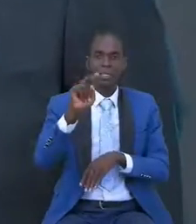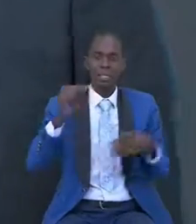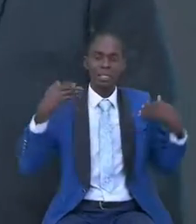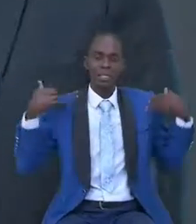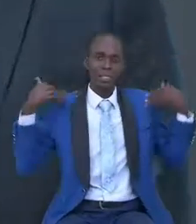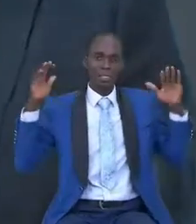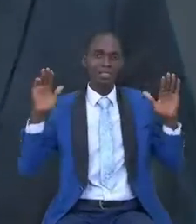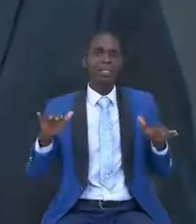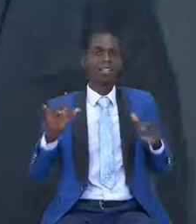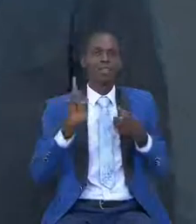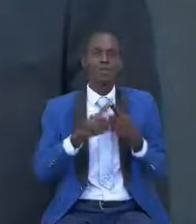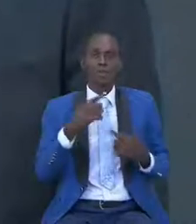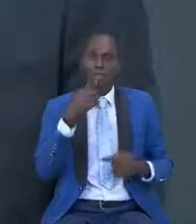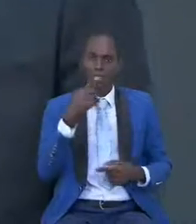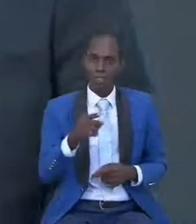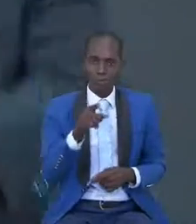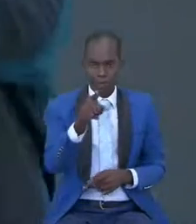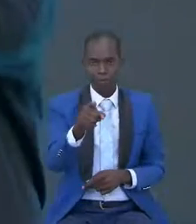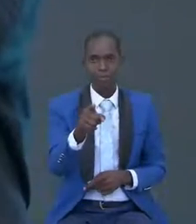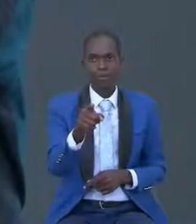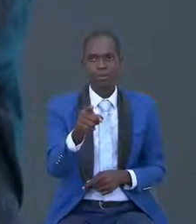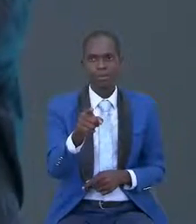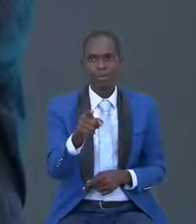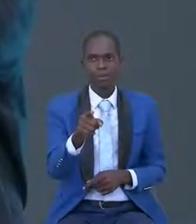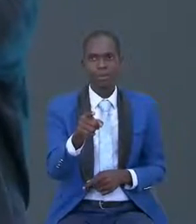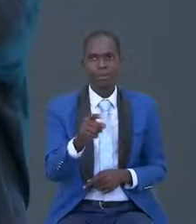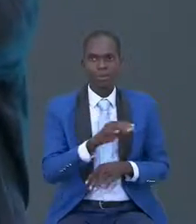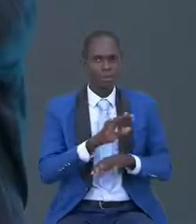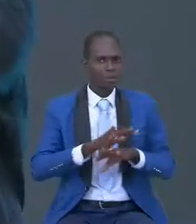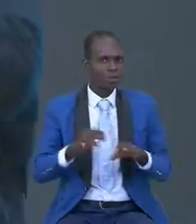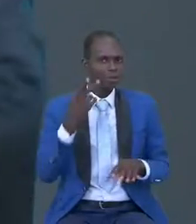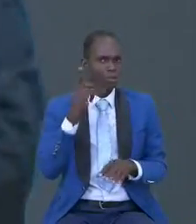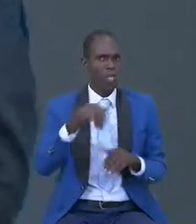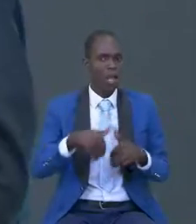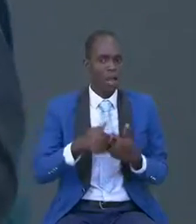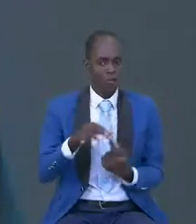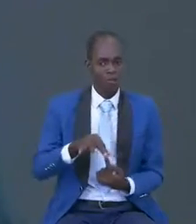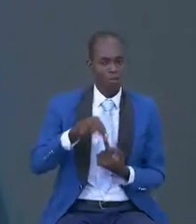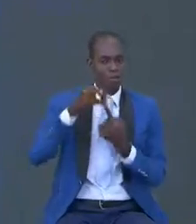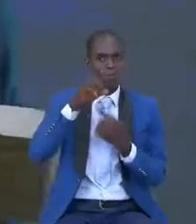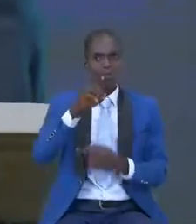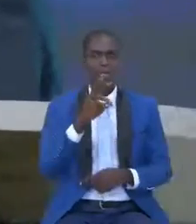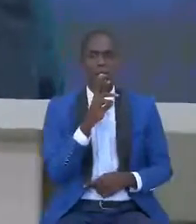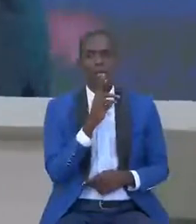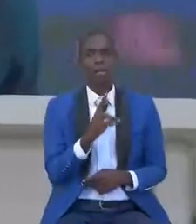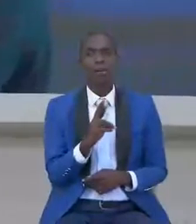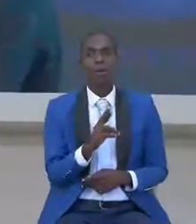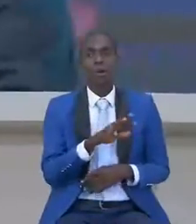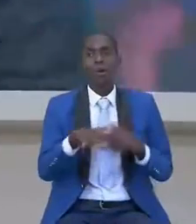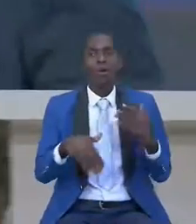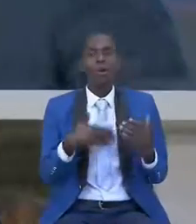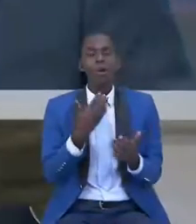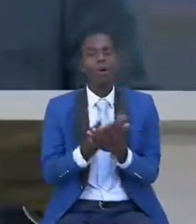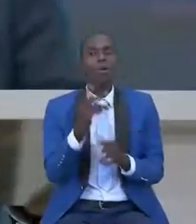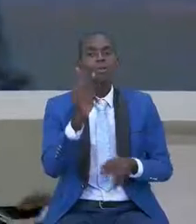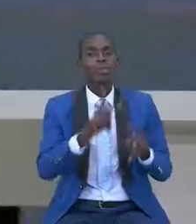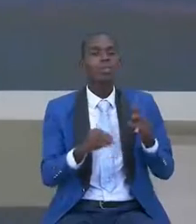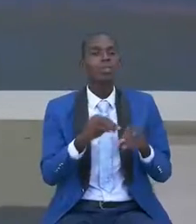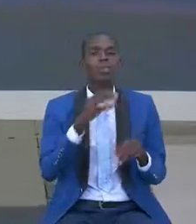ange pour te dire, ne vois-tu pas combien de fois cela est spécial? Ces gens qui sont dans